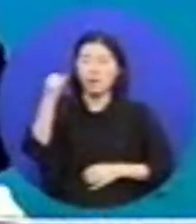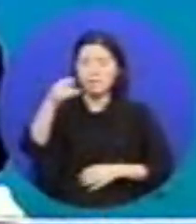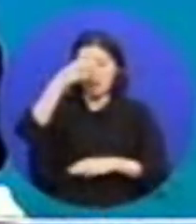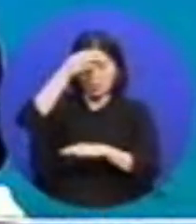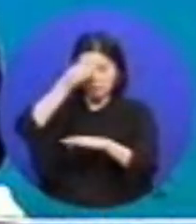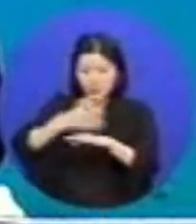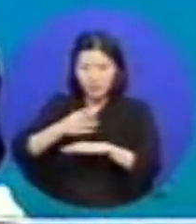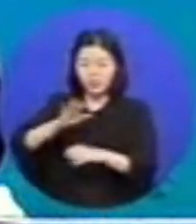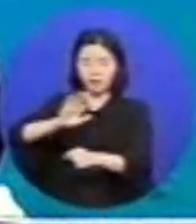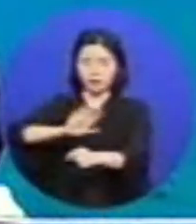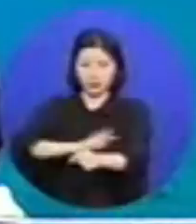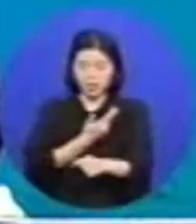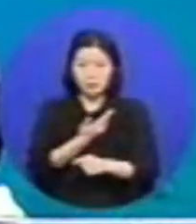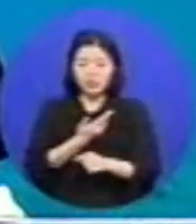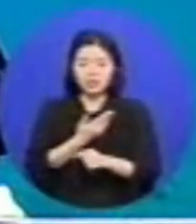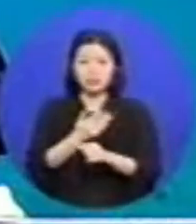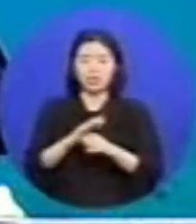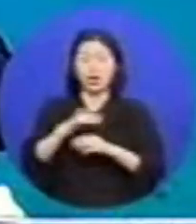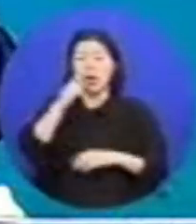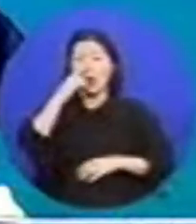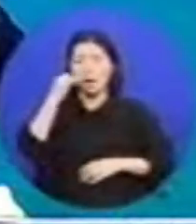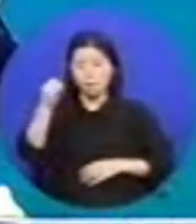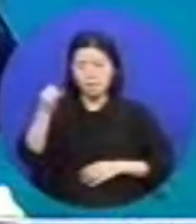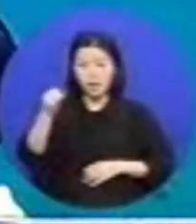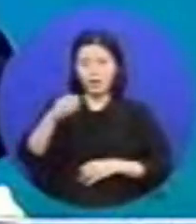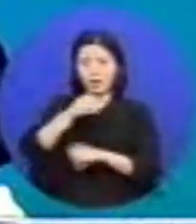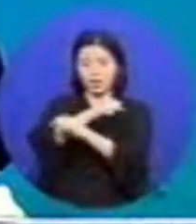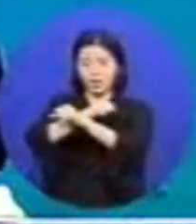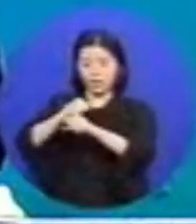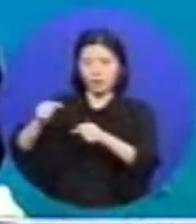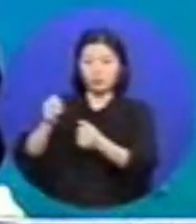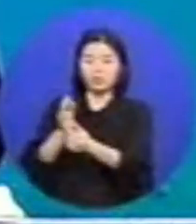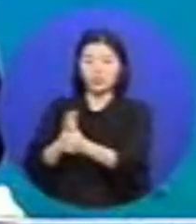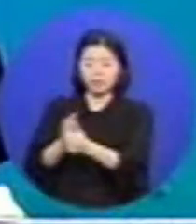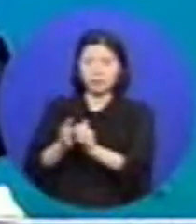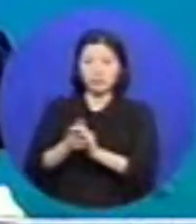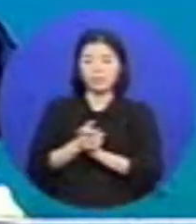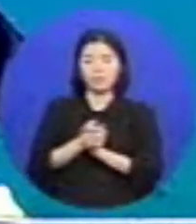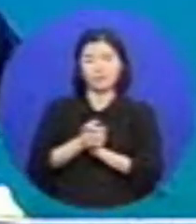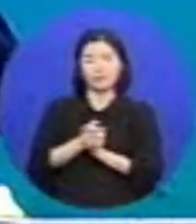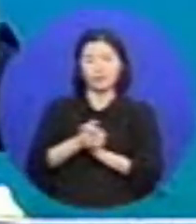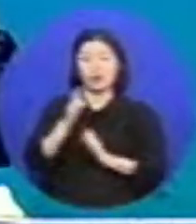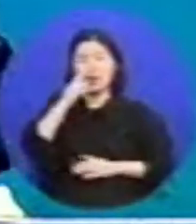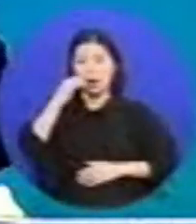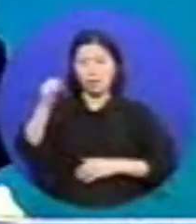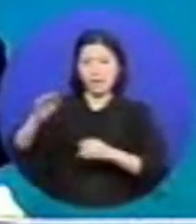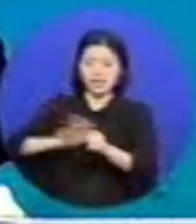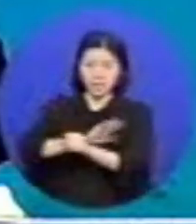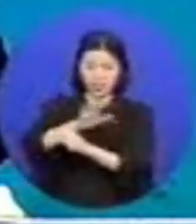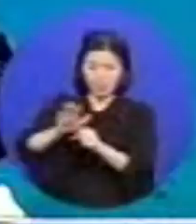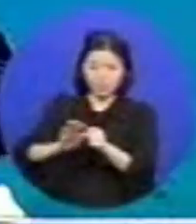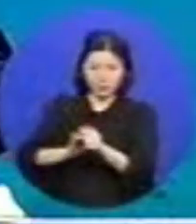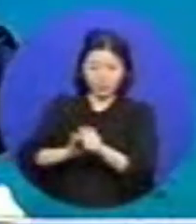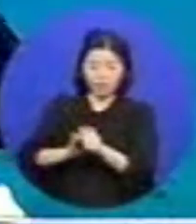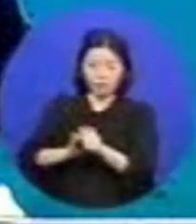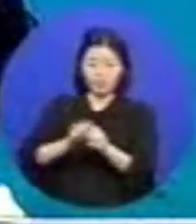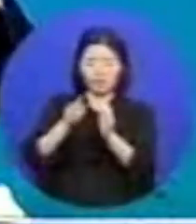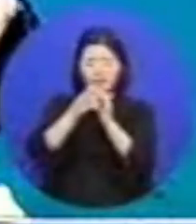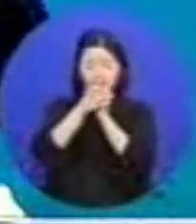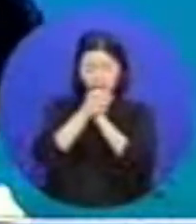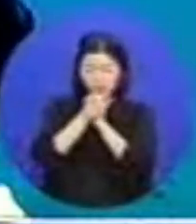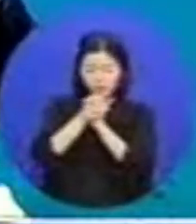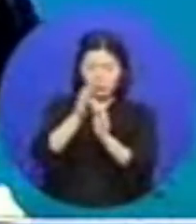잘못했어요. 엄마 용서해요. 정말 엄마 사랑해요. 그냥